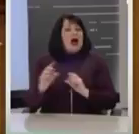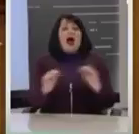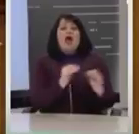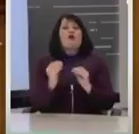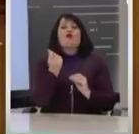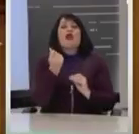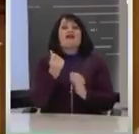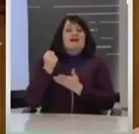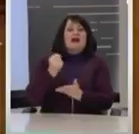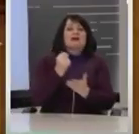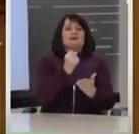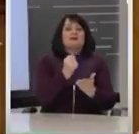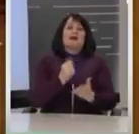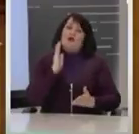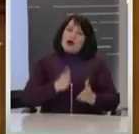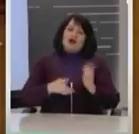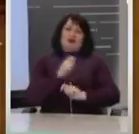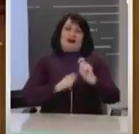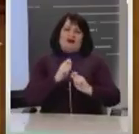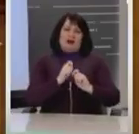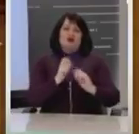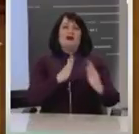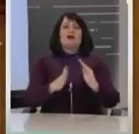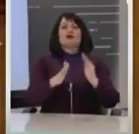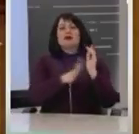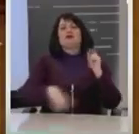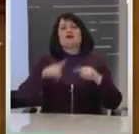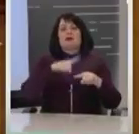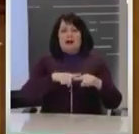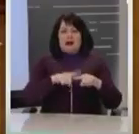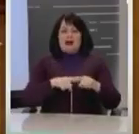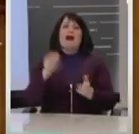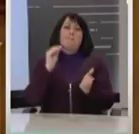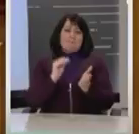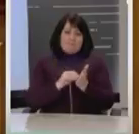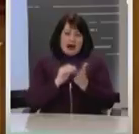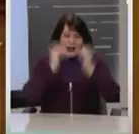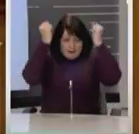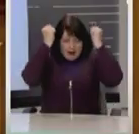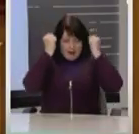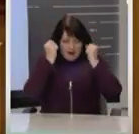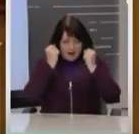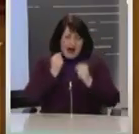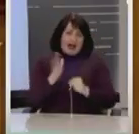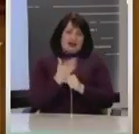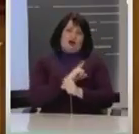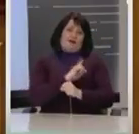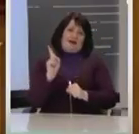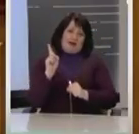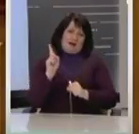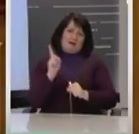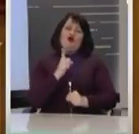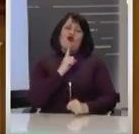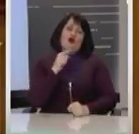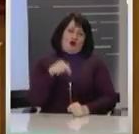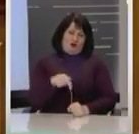για να μπορέσουμε να οχυρώσουμε την χώρα και να μην ζήσουμε ξανά, ποτέ ξανά, μια καταστροφή